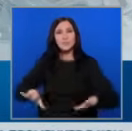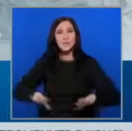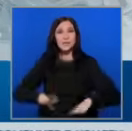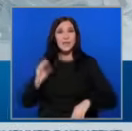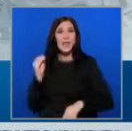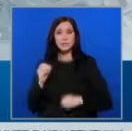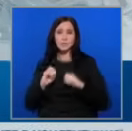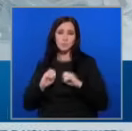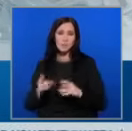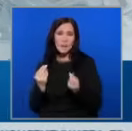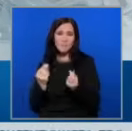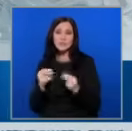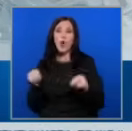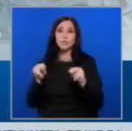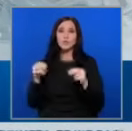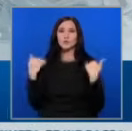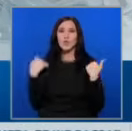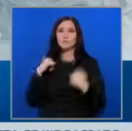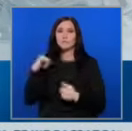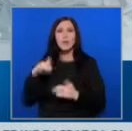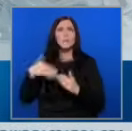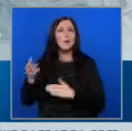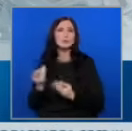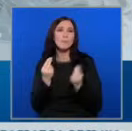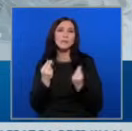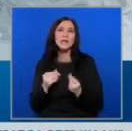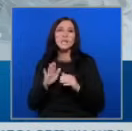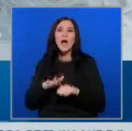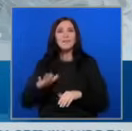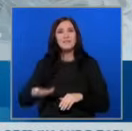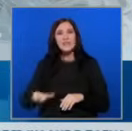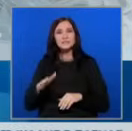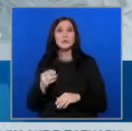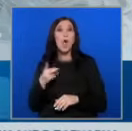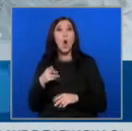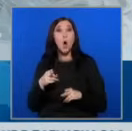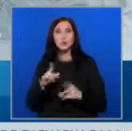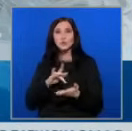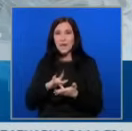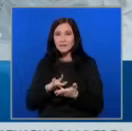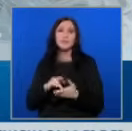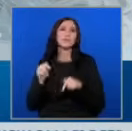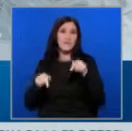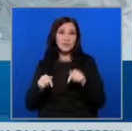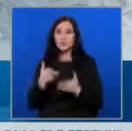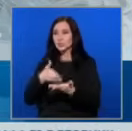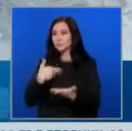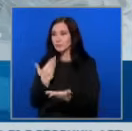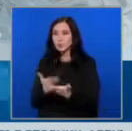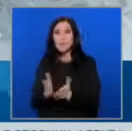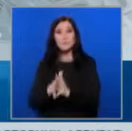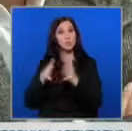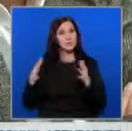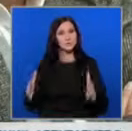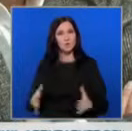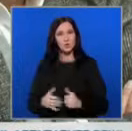отпускане на средства за обучение на студенти в чужбина, повече пари за детски онкоцентър и за медицински изделия за инвалиди са част от предложенията на